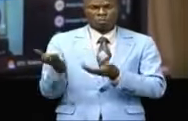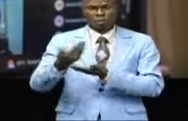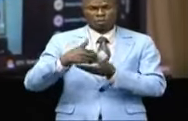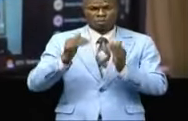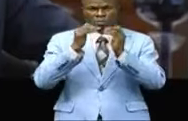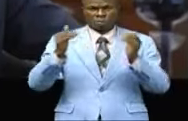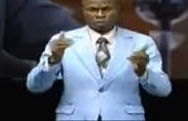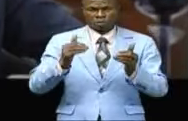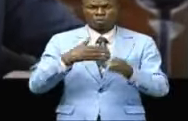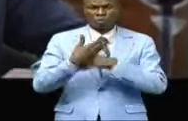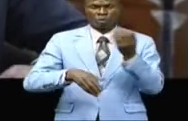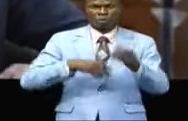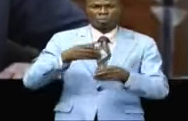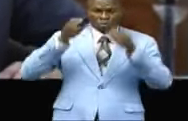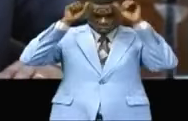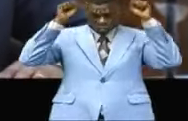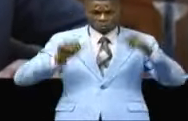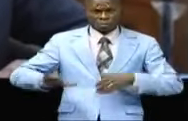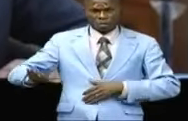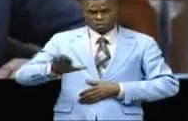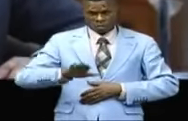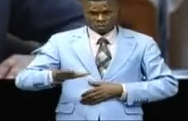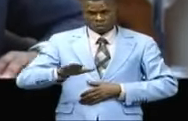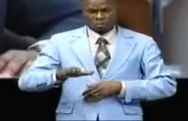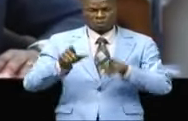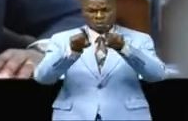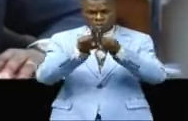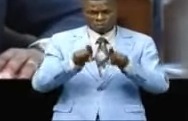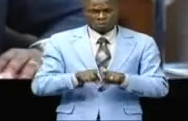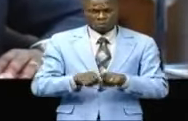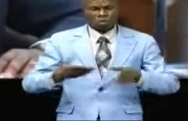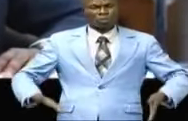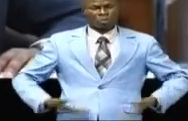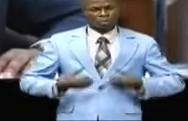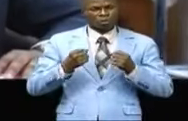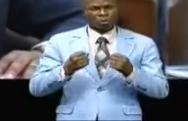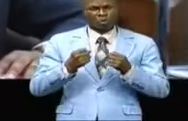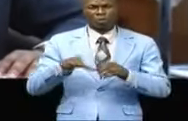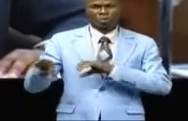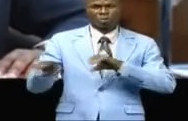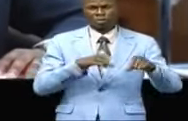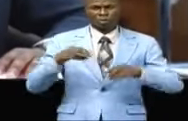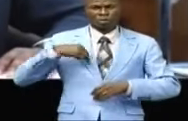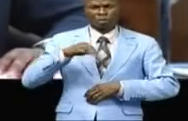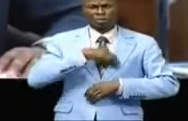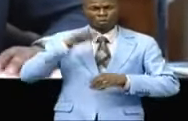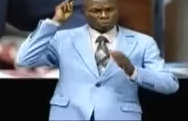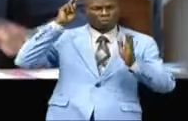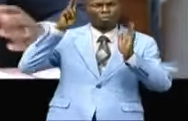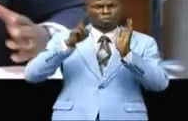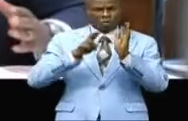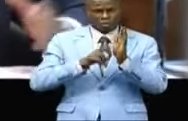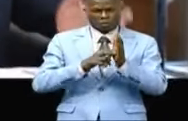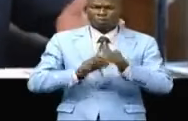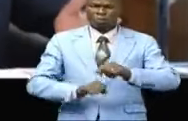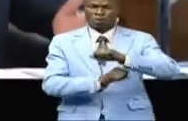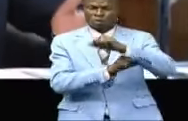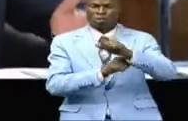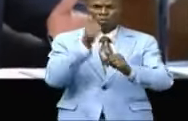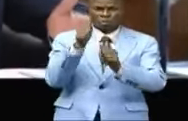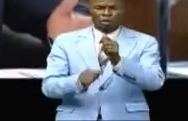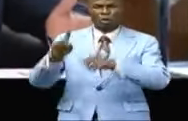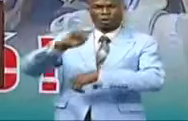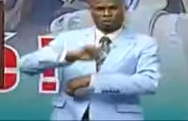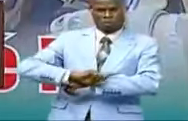paix que déploie le président de la République, mais aussi il a salué l'action de membres du gouvernement qui accompagnent